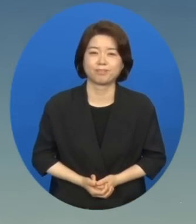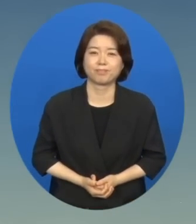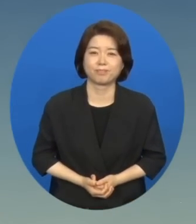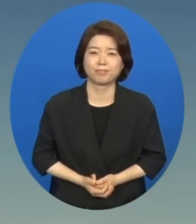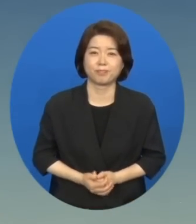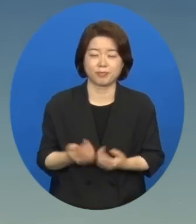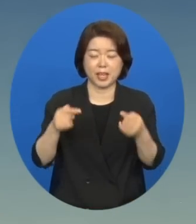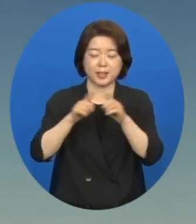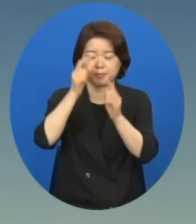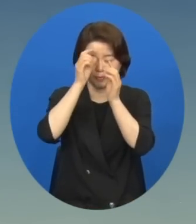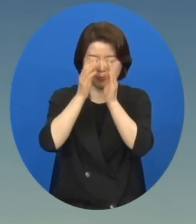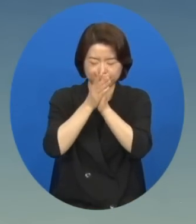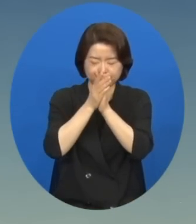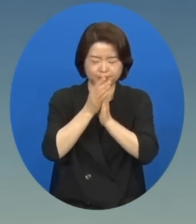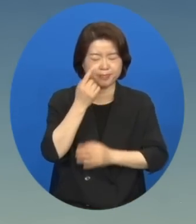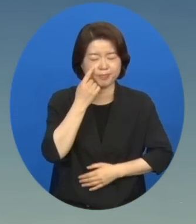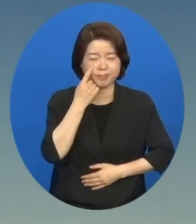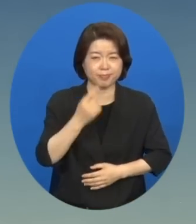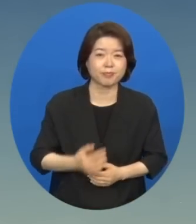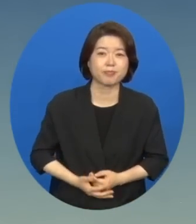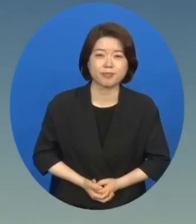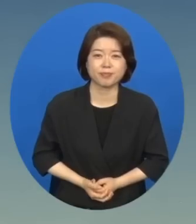함께 기도하자,